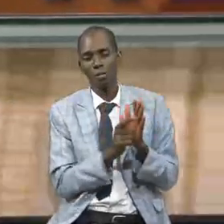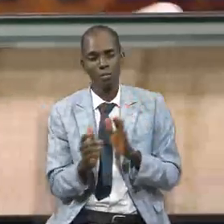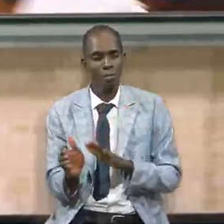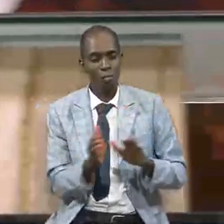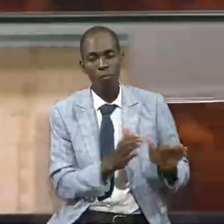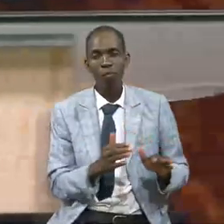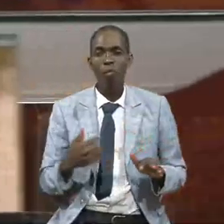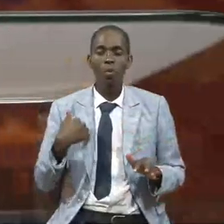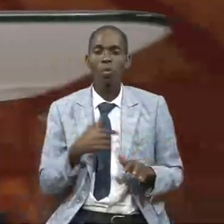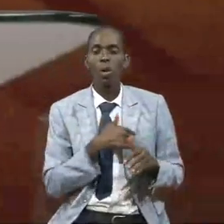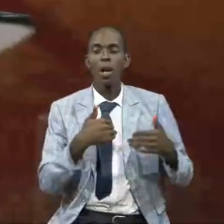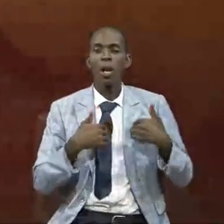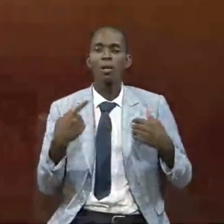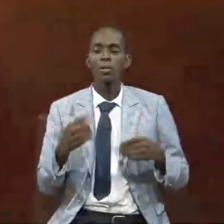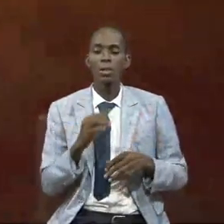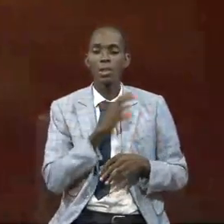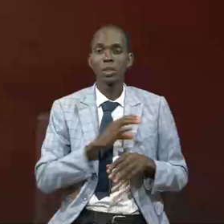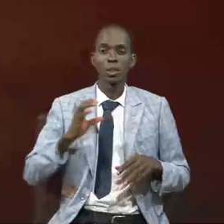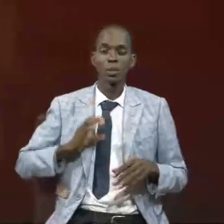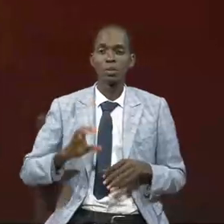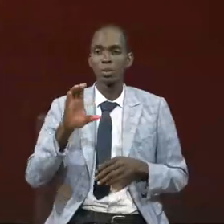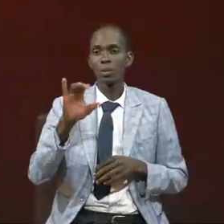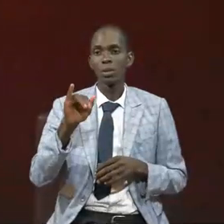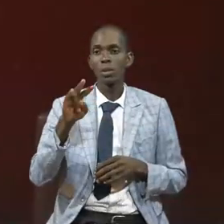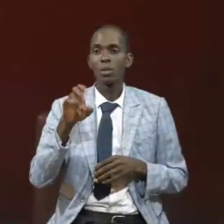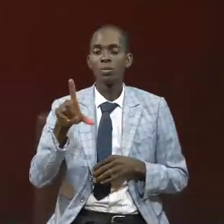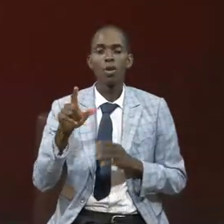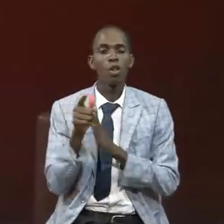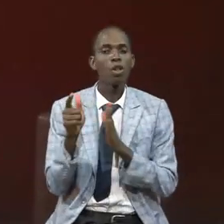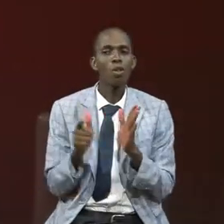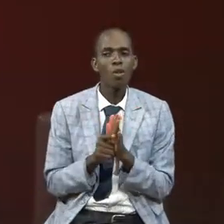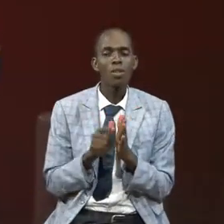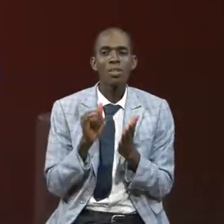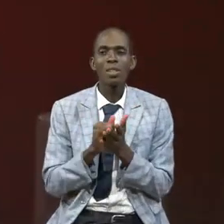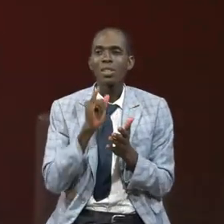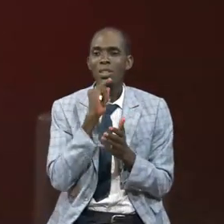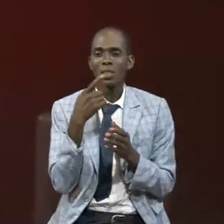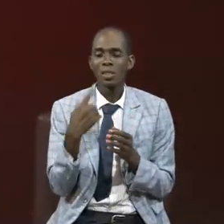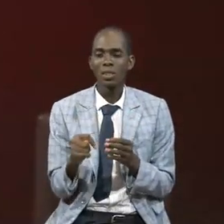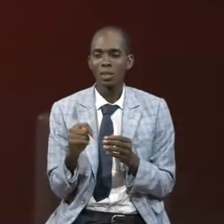civile, c'est ce qui conduit les gens dans la société.